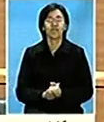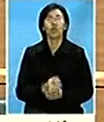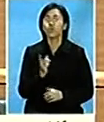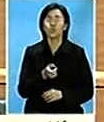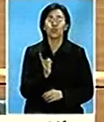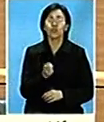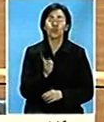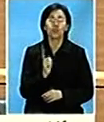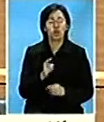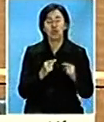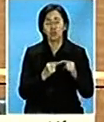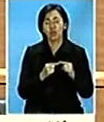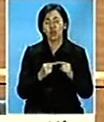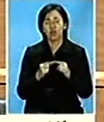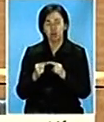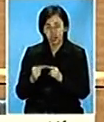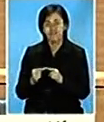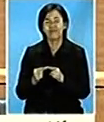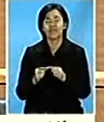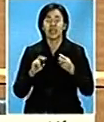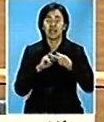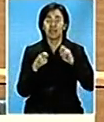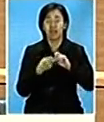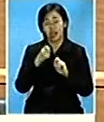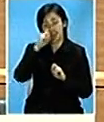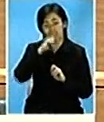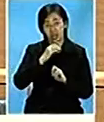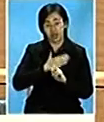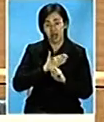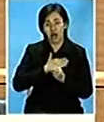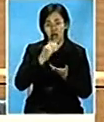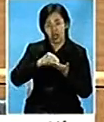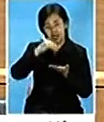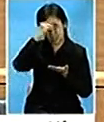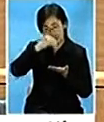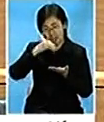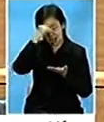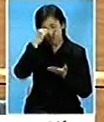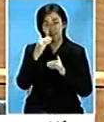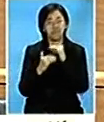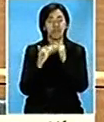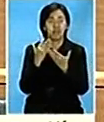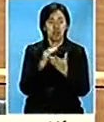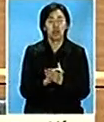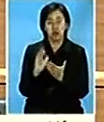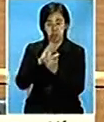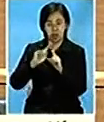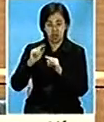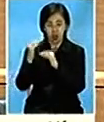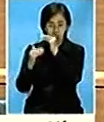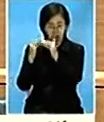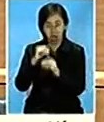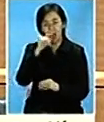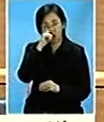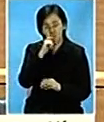าทำให้โครงสร้างพื้นฐานของประเทศไทยได้ลดลงเมื่อเทียบกับประเทศอื่นๆนะครับอีก